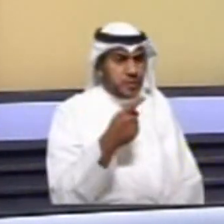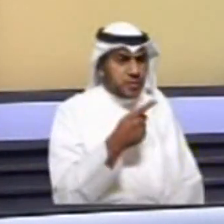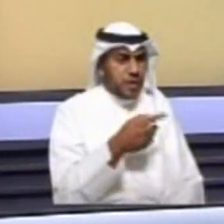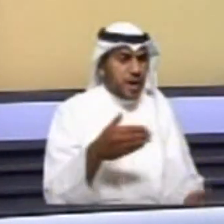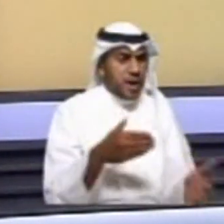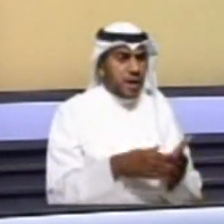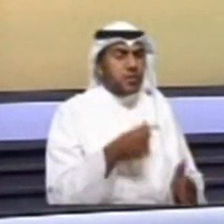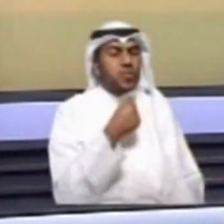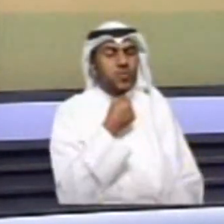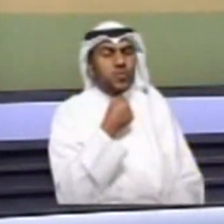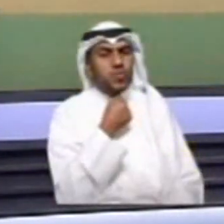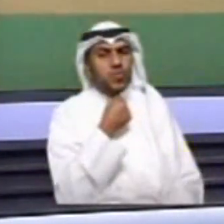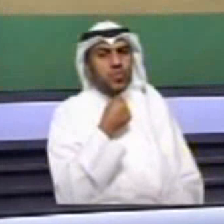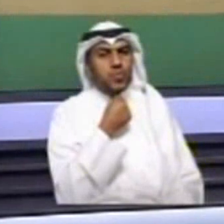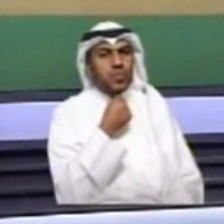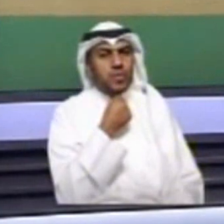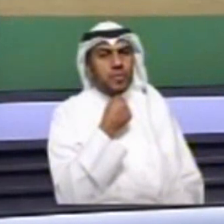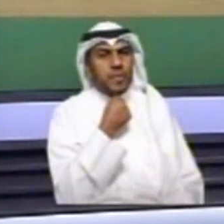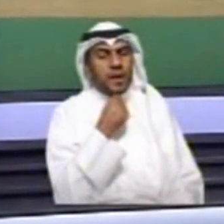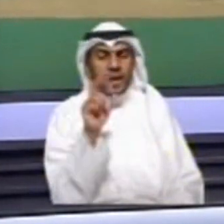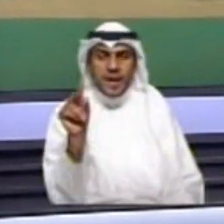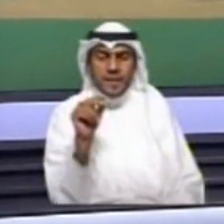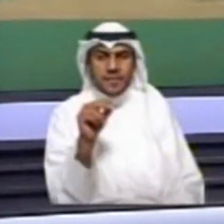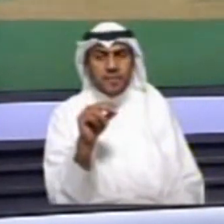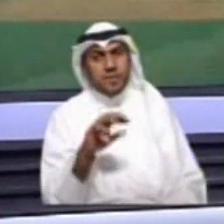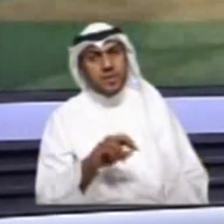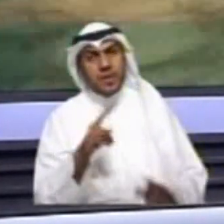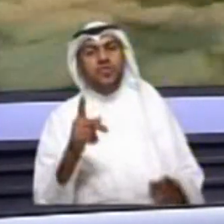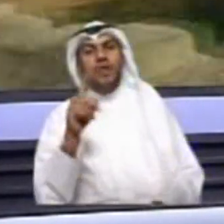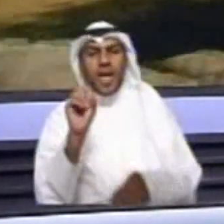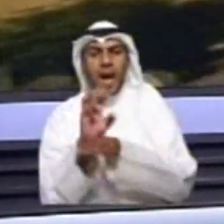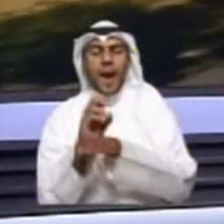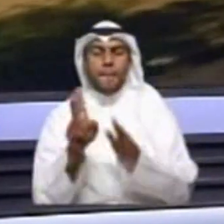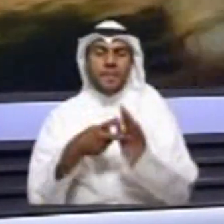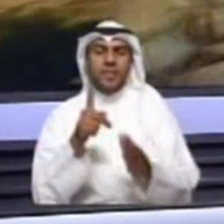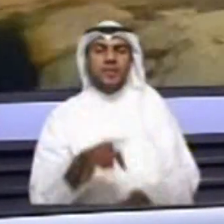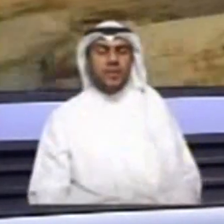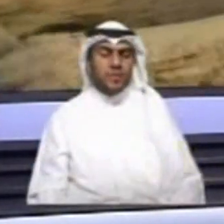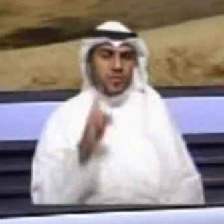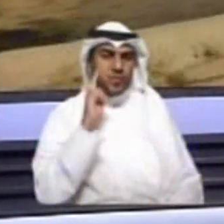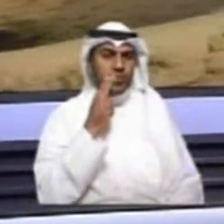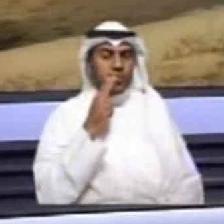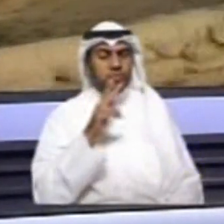في آخر الأسبوع المقبل هم هناك حالة عدم استقرار إن شاء الله نتكلم عنها في الأيام المقبلة. تنتهي